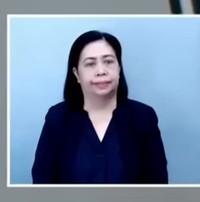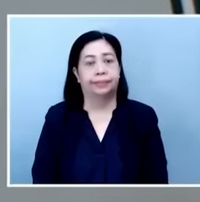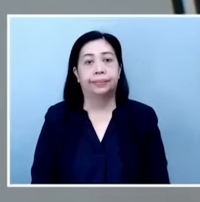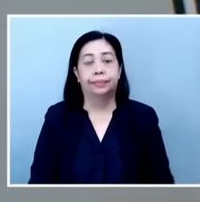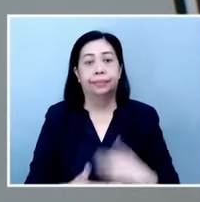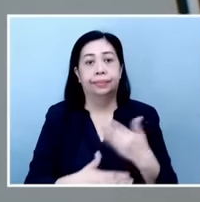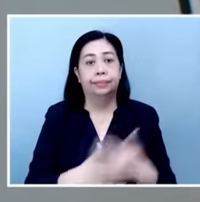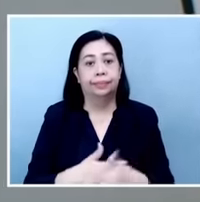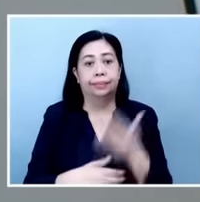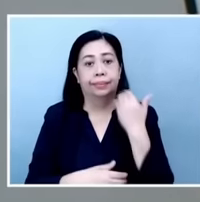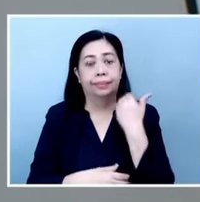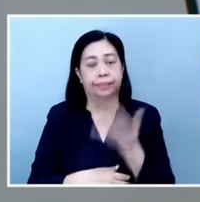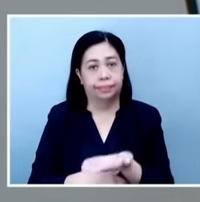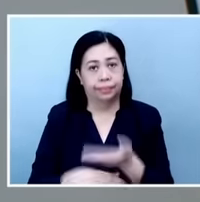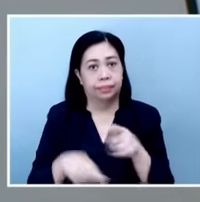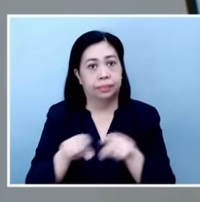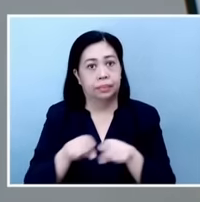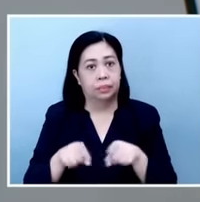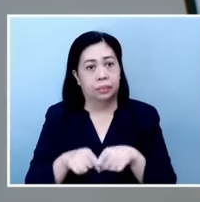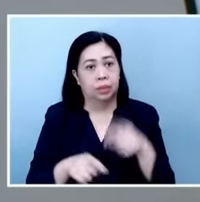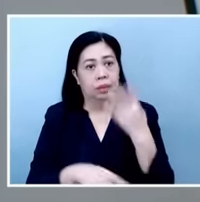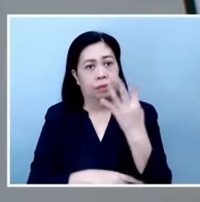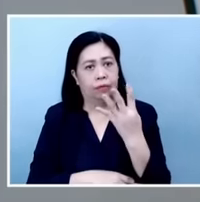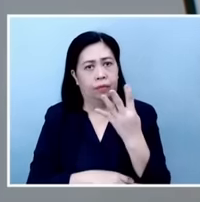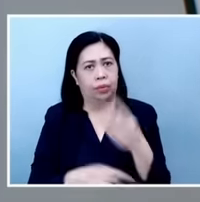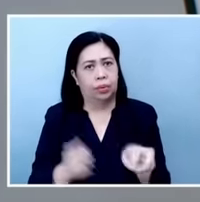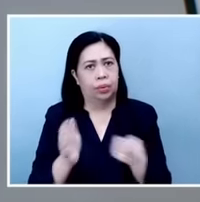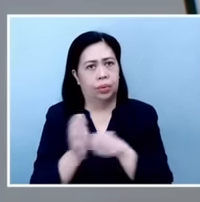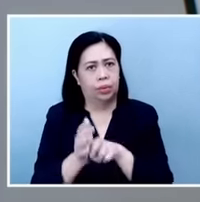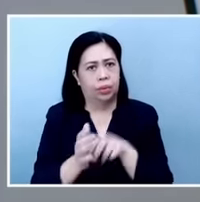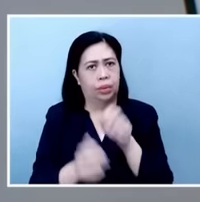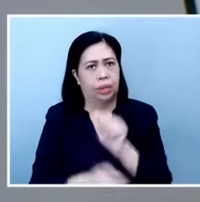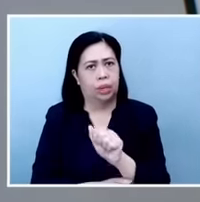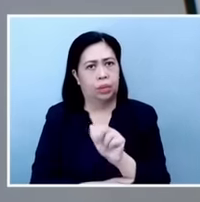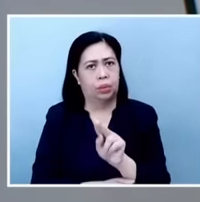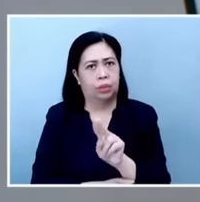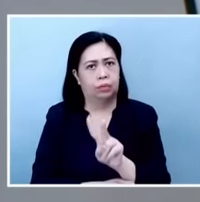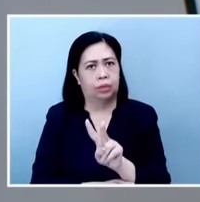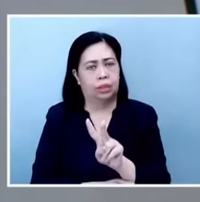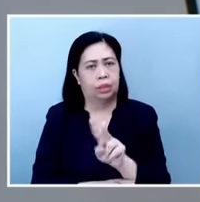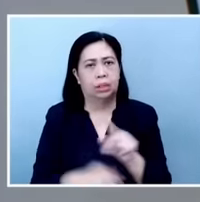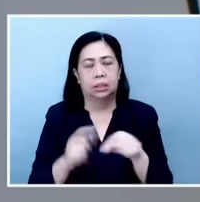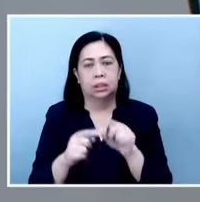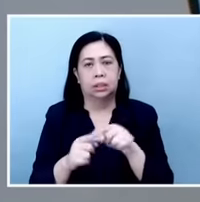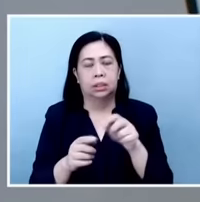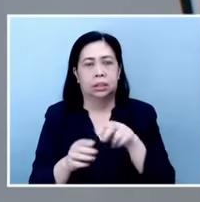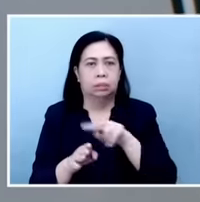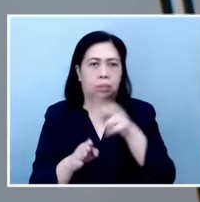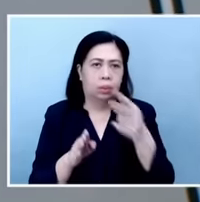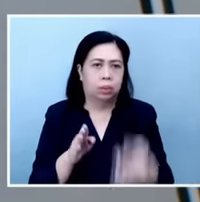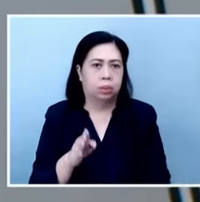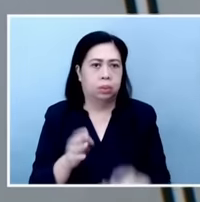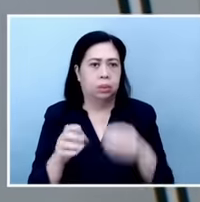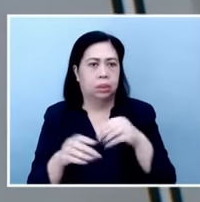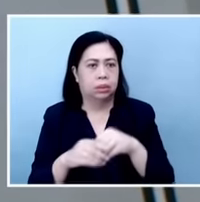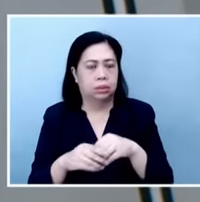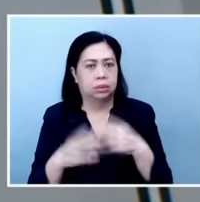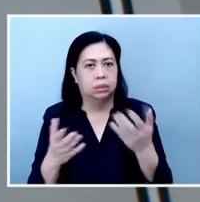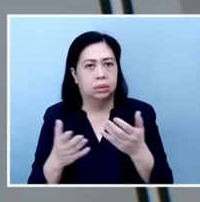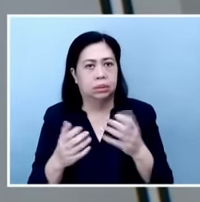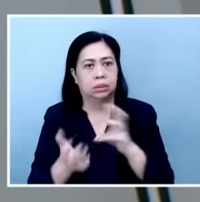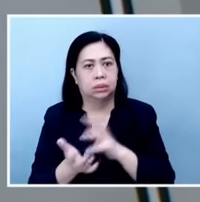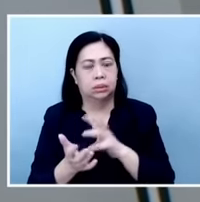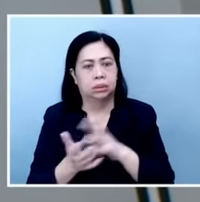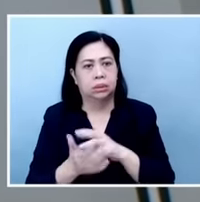Samantala, patay din ang apat na sakay ng isang AUV nang mahulog sa bangin sa Barangay Gunyan sa bayan